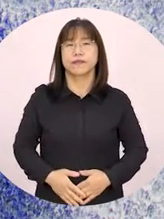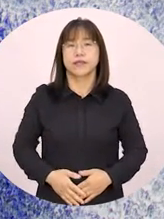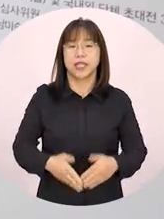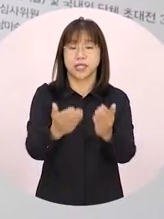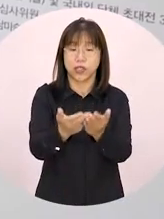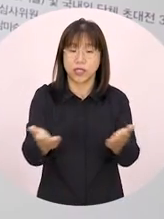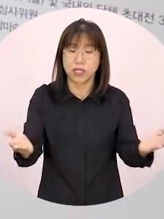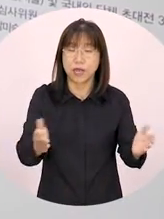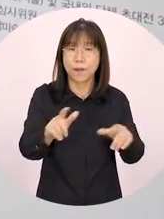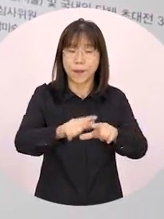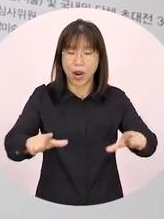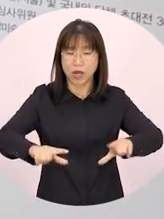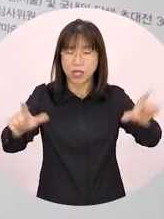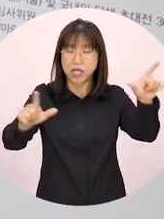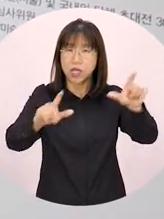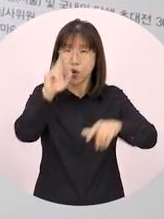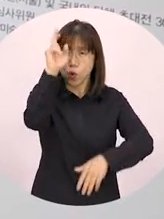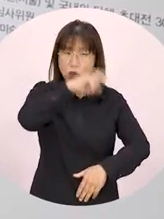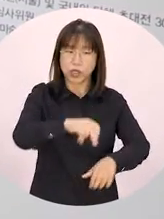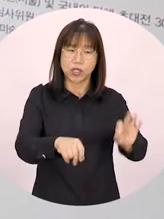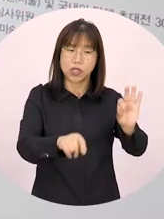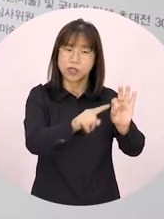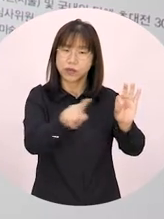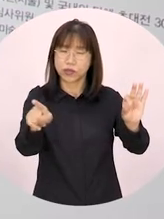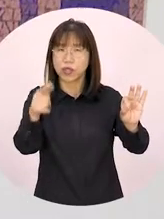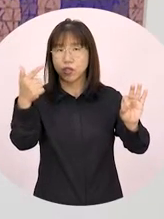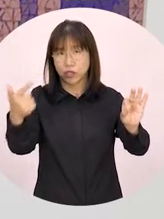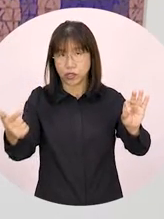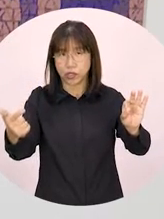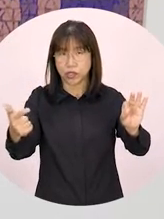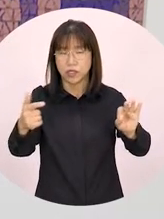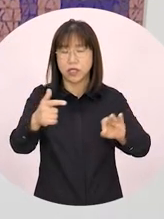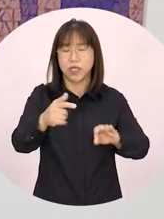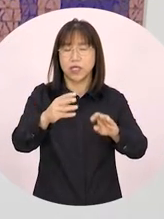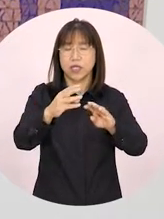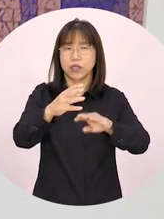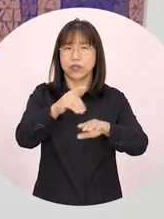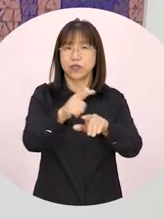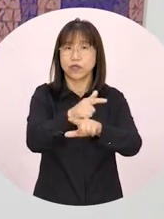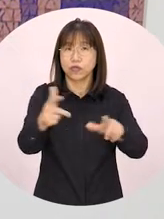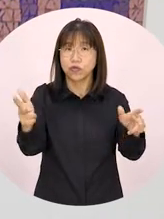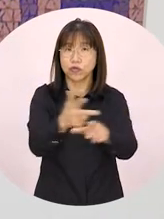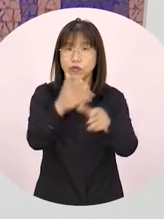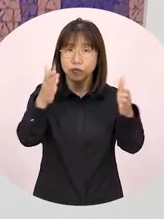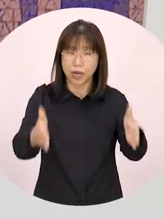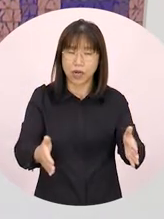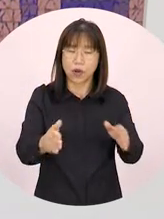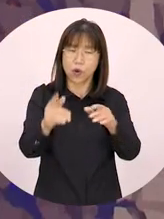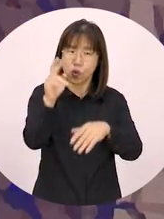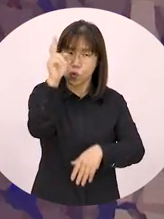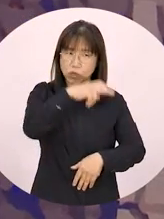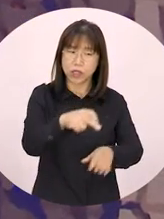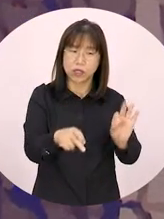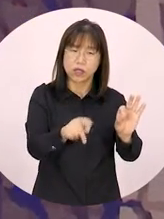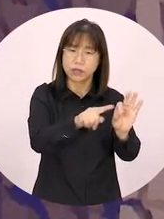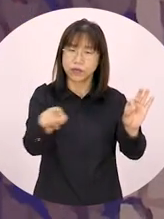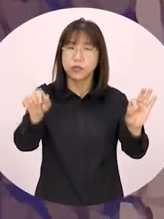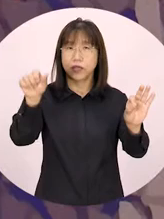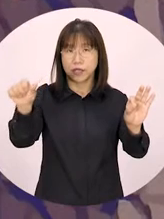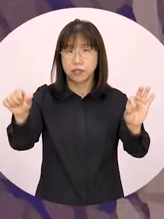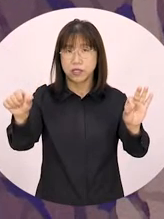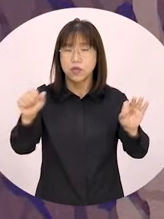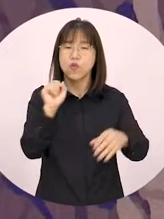바랍니다 전시는 평일 오전 10시부터 오후 6시까지는 오전 10시부터 오후 5시까지의 수